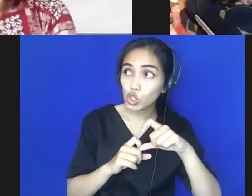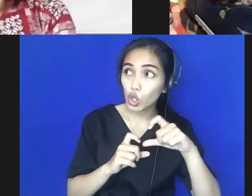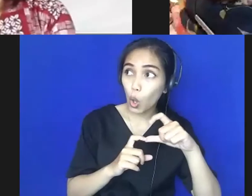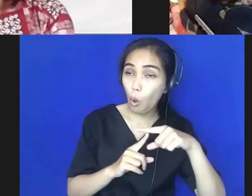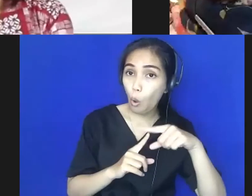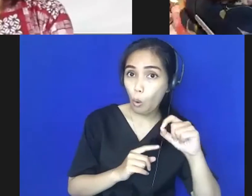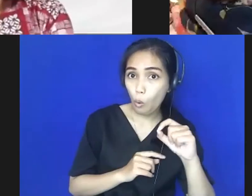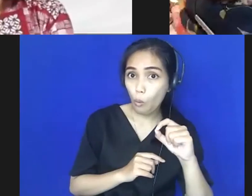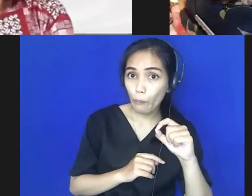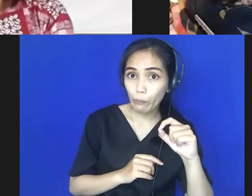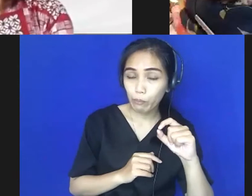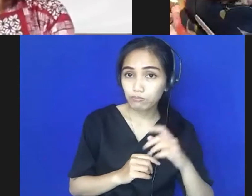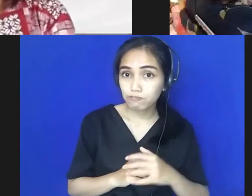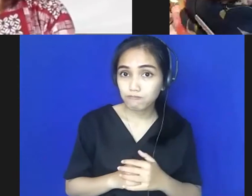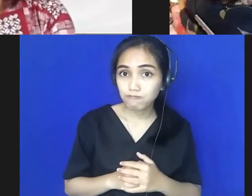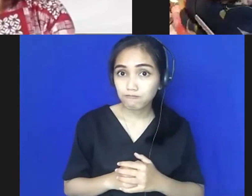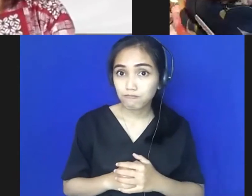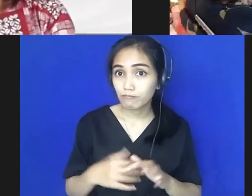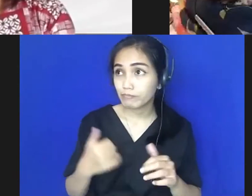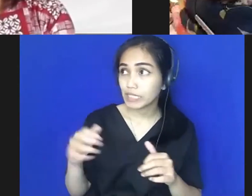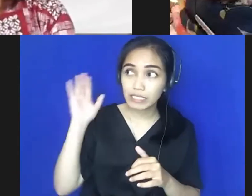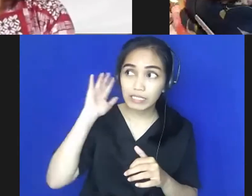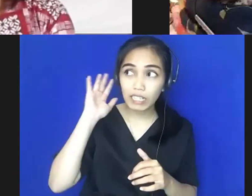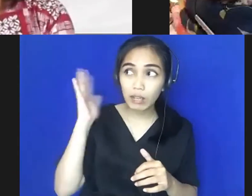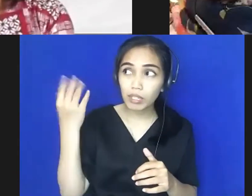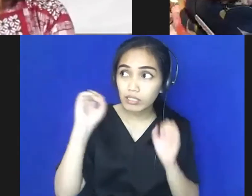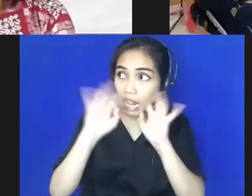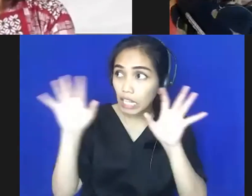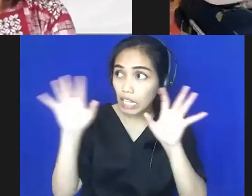Halo Ibu Dani, apakah bisa mendengarkan kami? Apakah cukup jelas?